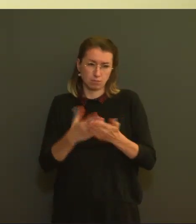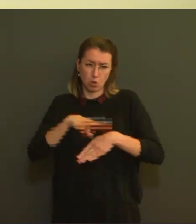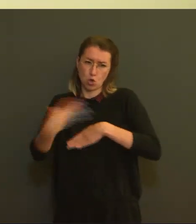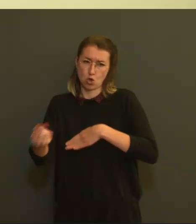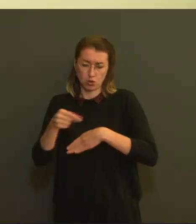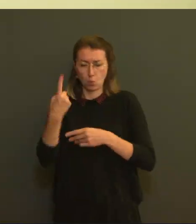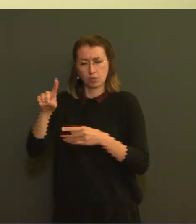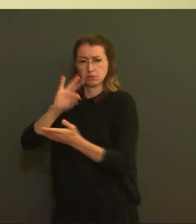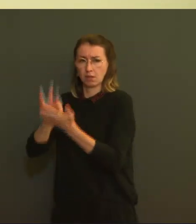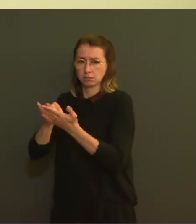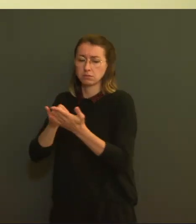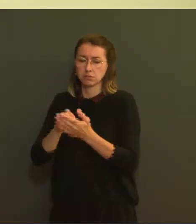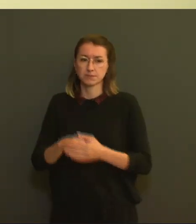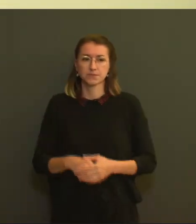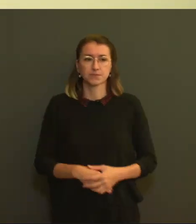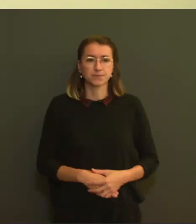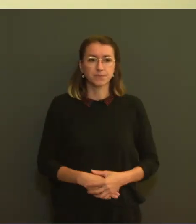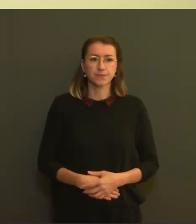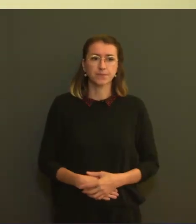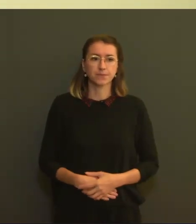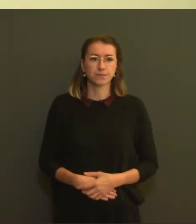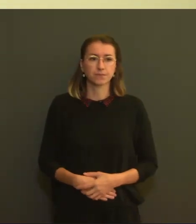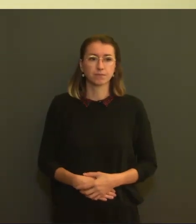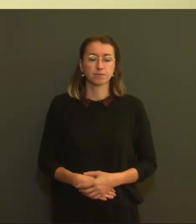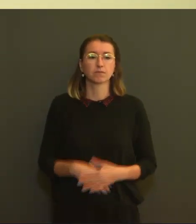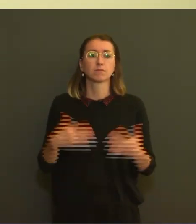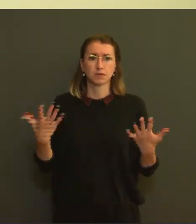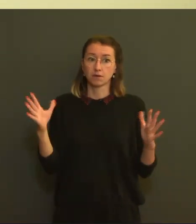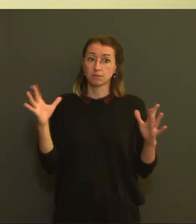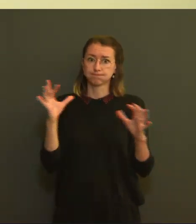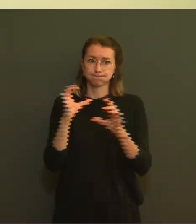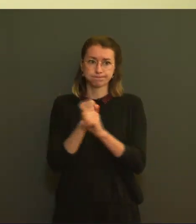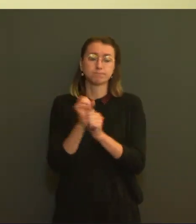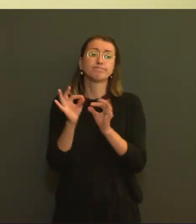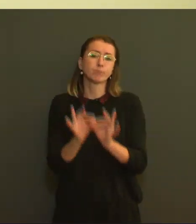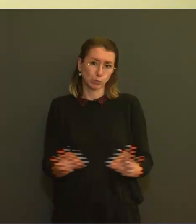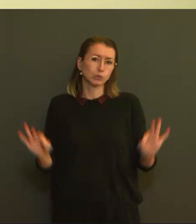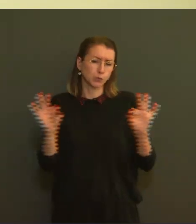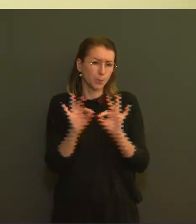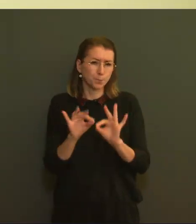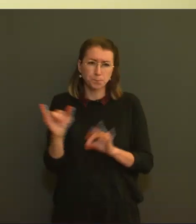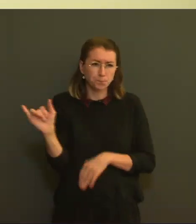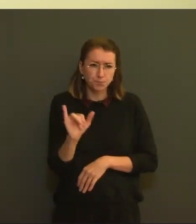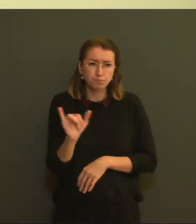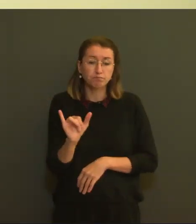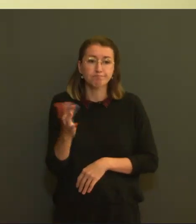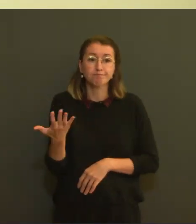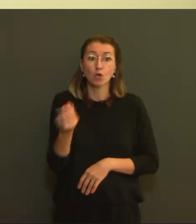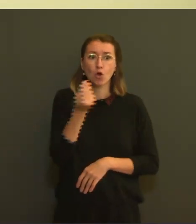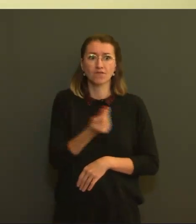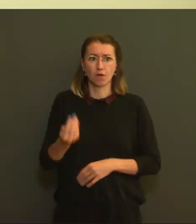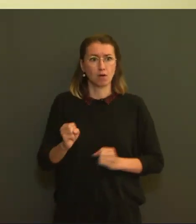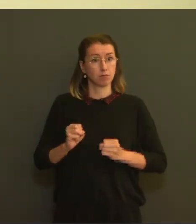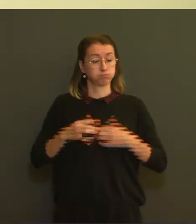Alors, on peut conclure de toutes ces données que les enfants développent moins souvent des symptômes liés au coronavirus que les